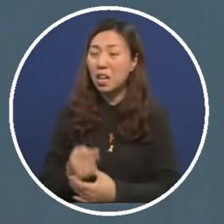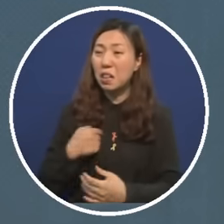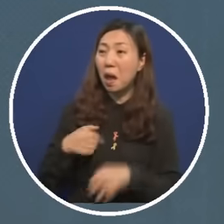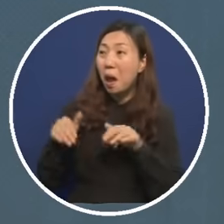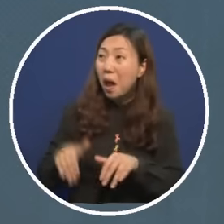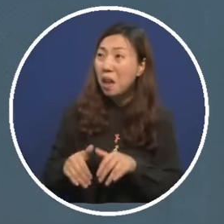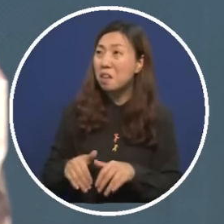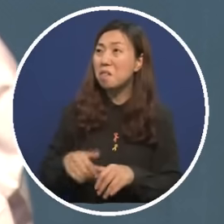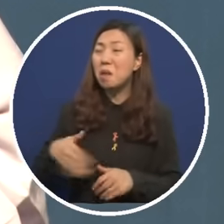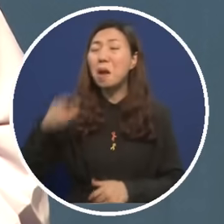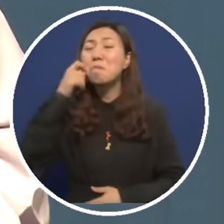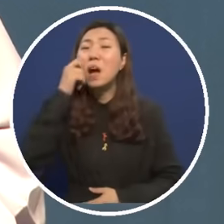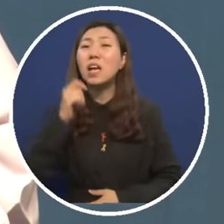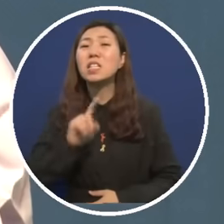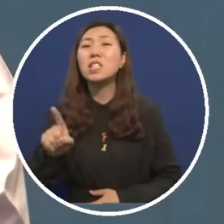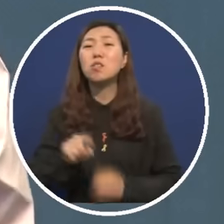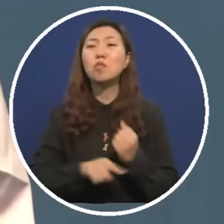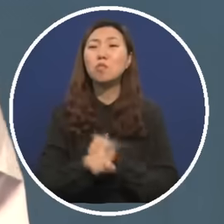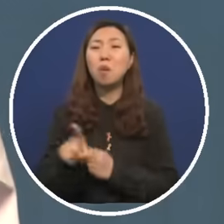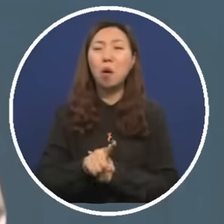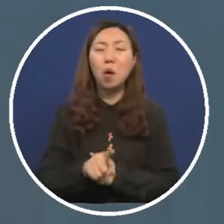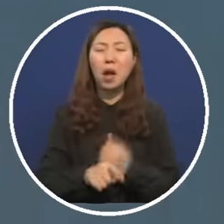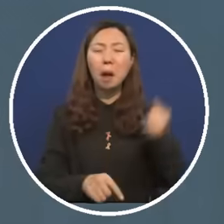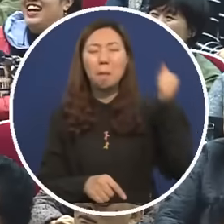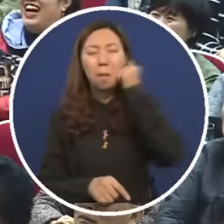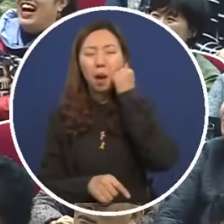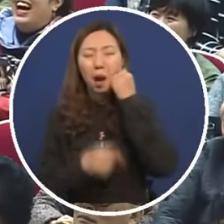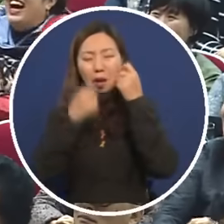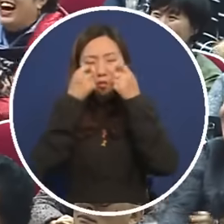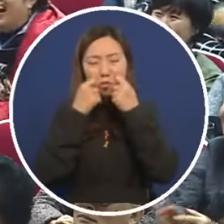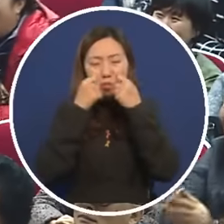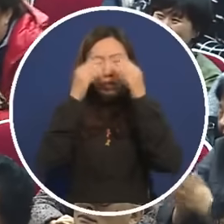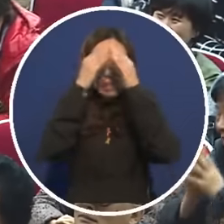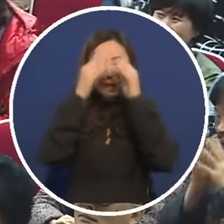나가? 이러고 한 대 맞고는 혼자 울면서 못 나옵니다.